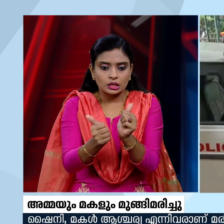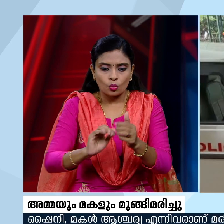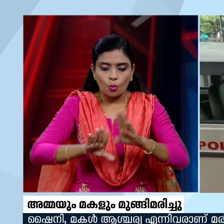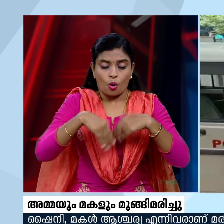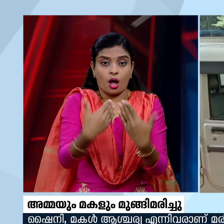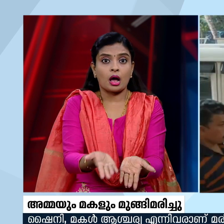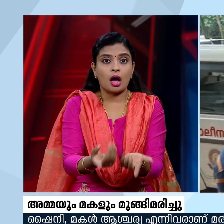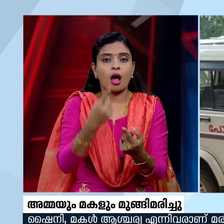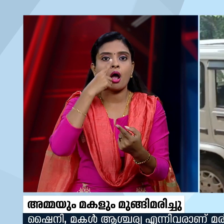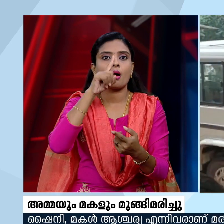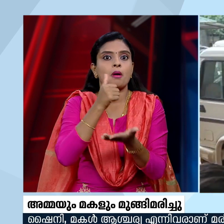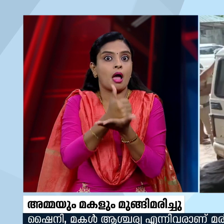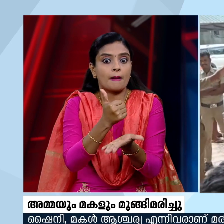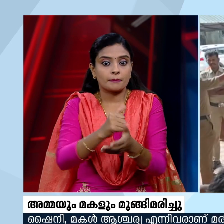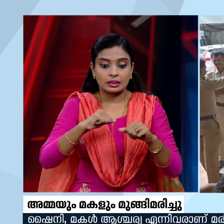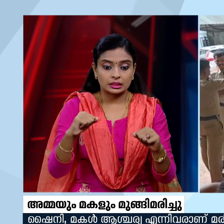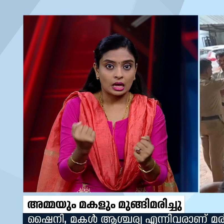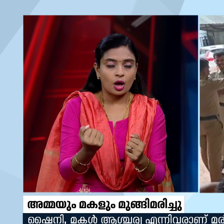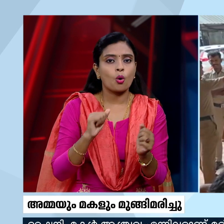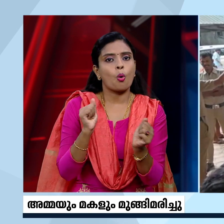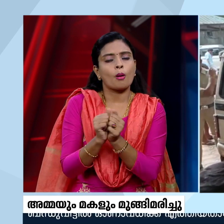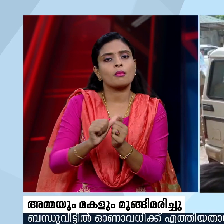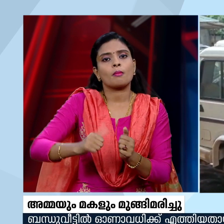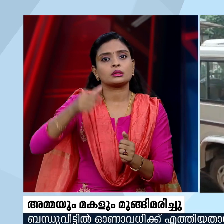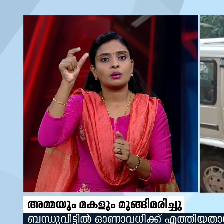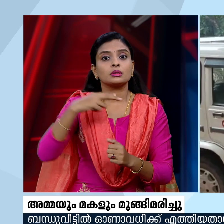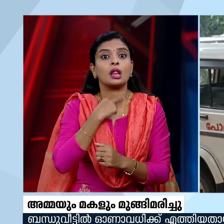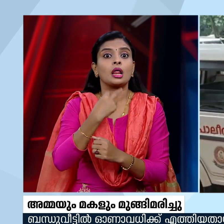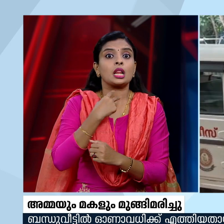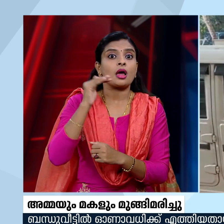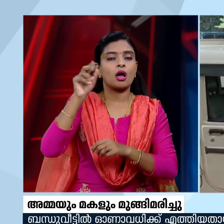രക്ഷപ്പെടുത്താൻ ഇറങ്ങിയതായിരുന്നു അമ്മ. കൂടെയുണ്ടായിരുന്ന മറ്റൊരു കുട്ടിയാണ് നിലവിളിച്ച്